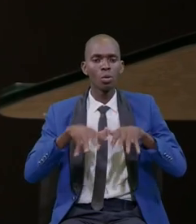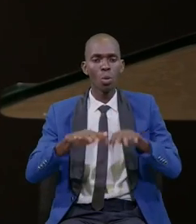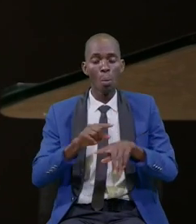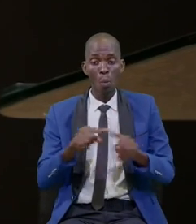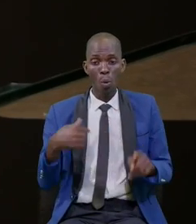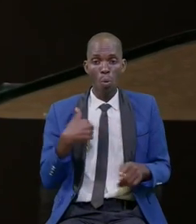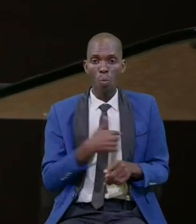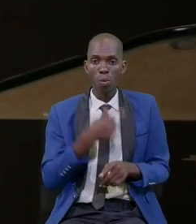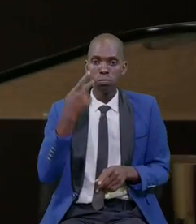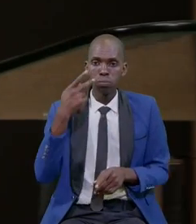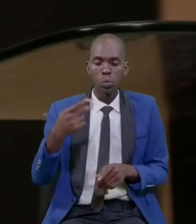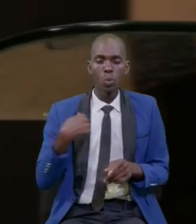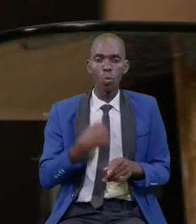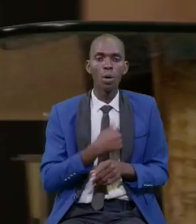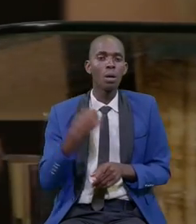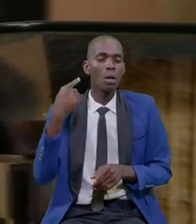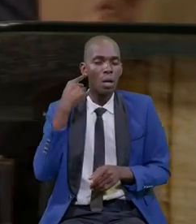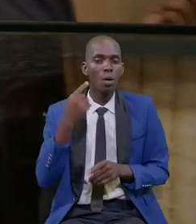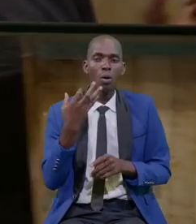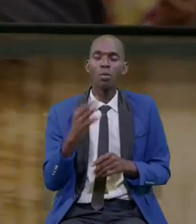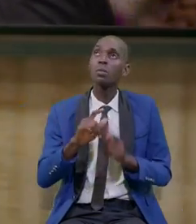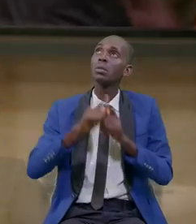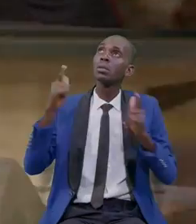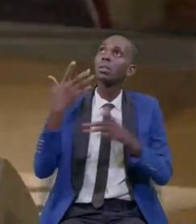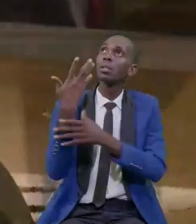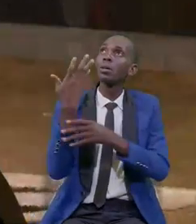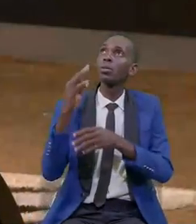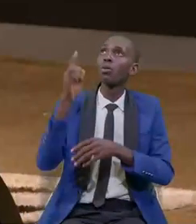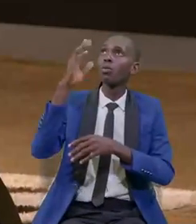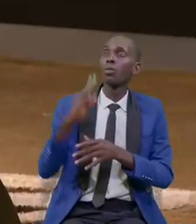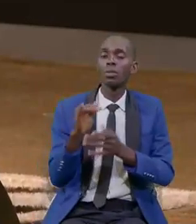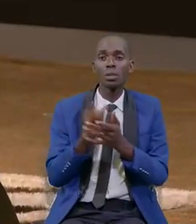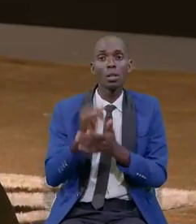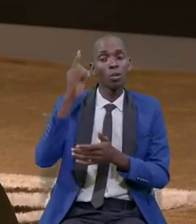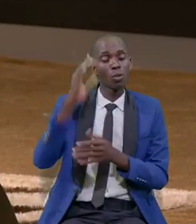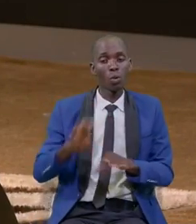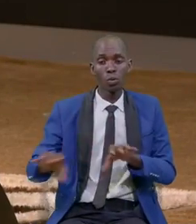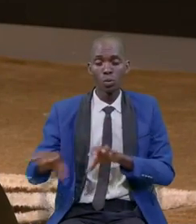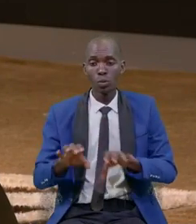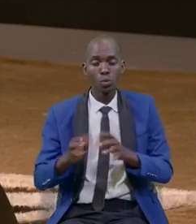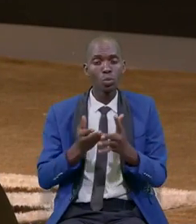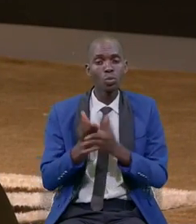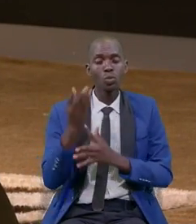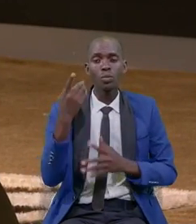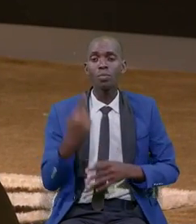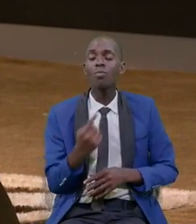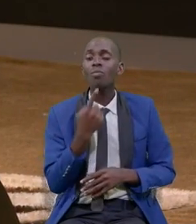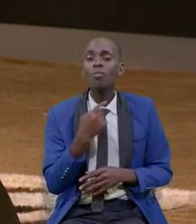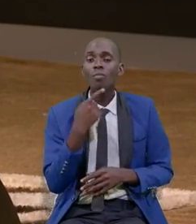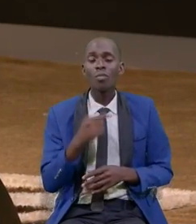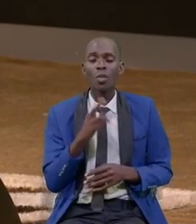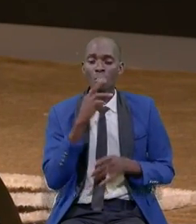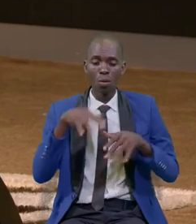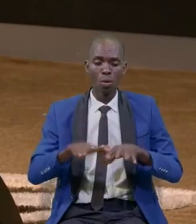la manifestation de la puissance de Dieu qui vous a fait passer par la mer Rouge. Nous